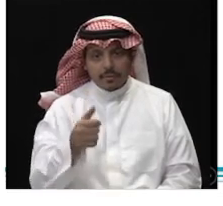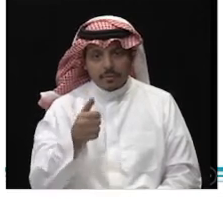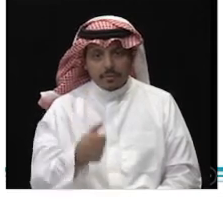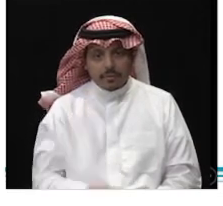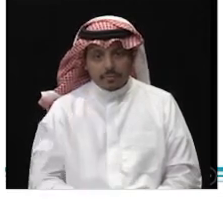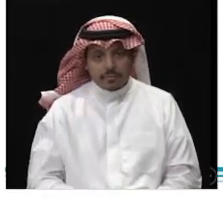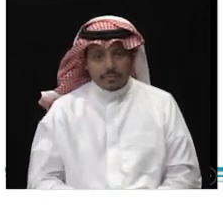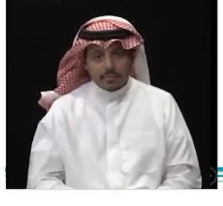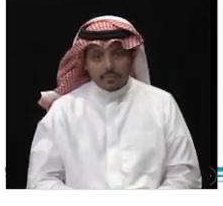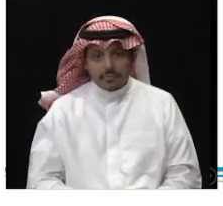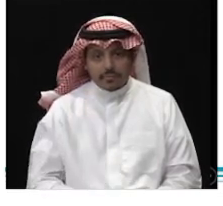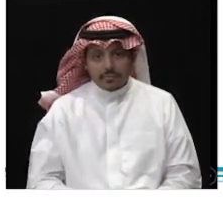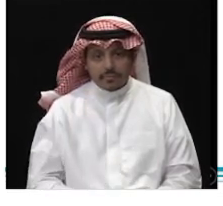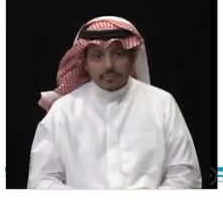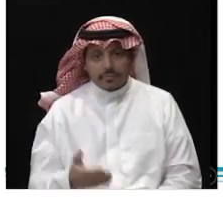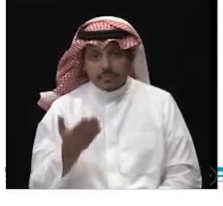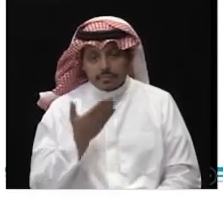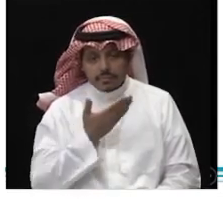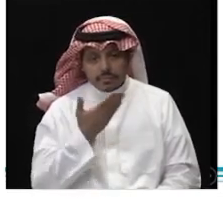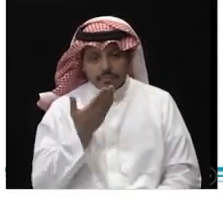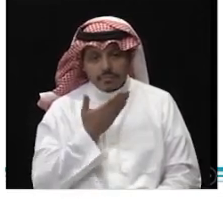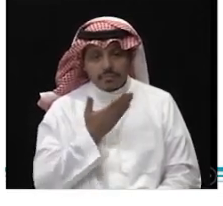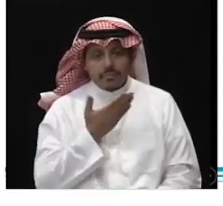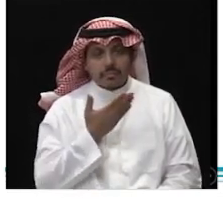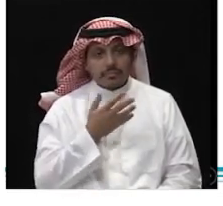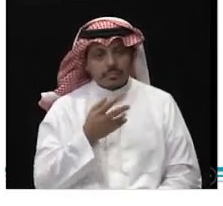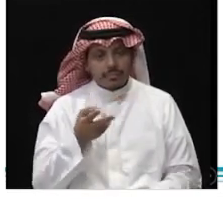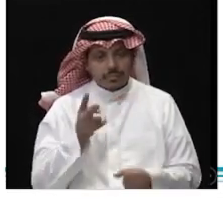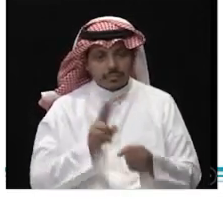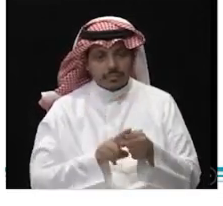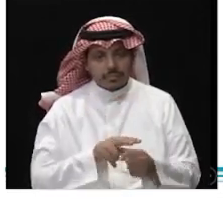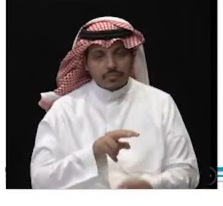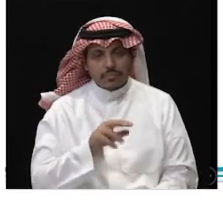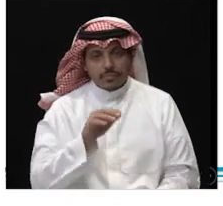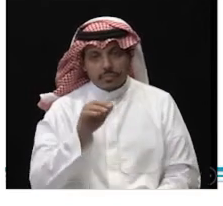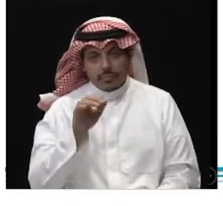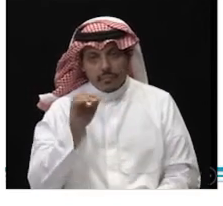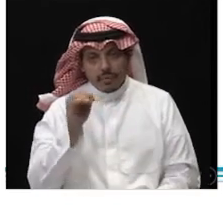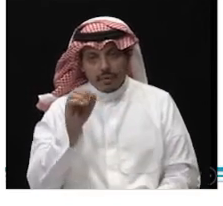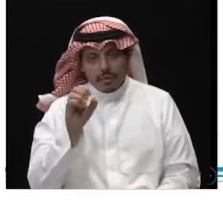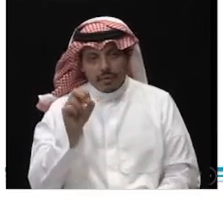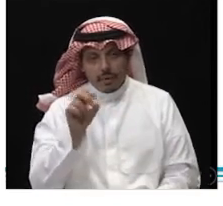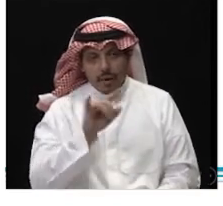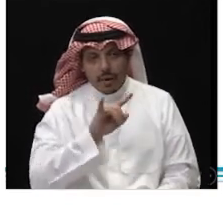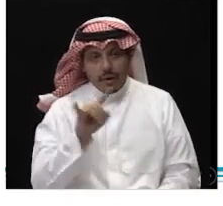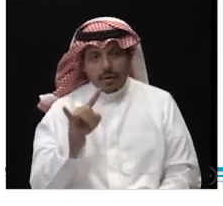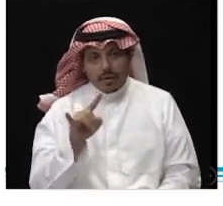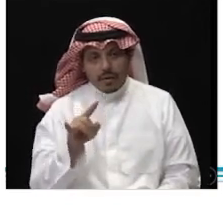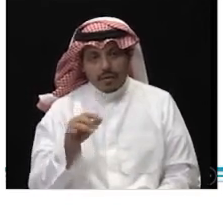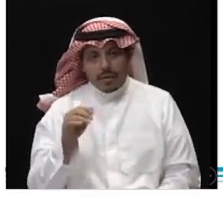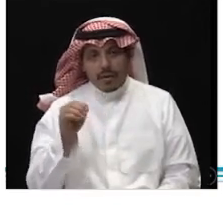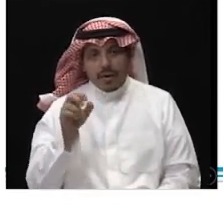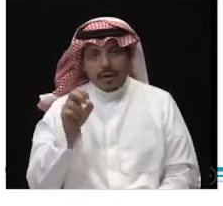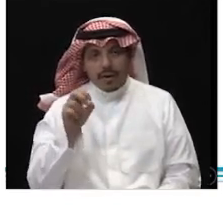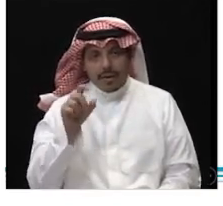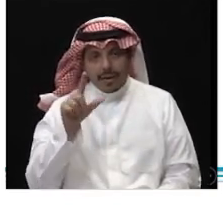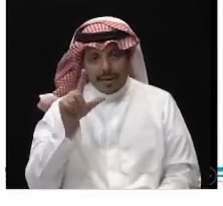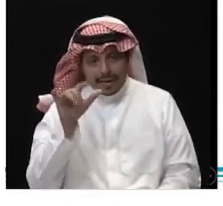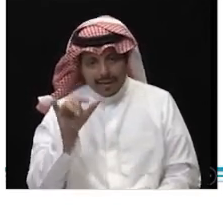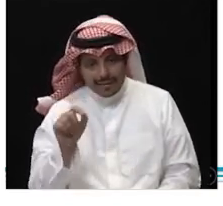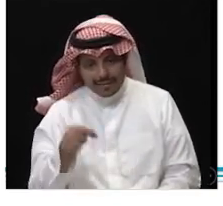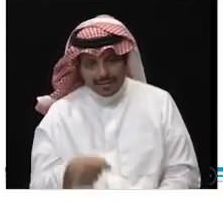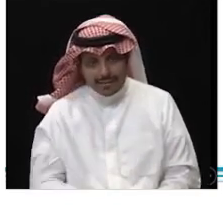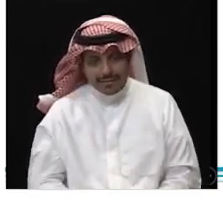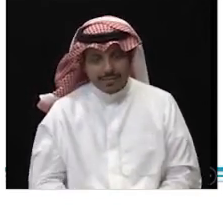حطبا. طيب نقرأ قراءة عكسية، اقرأ. حقلا، أحسنتم، حقل،